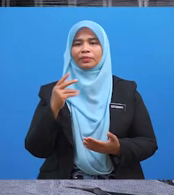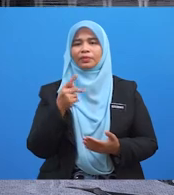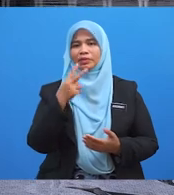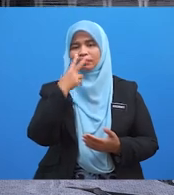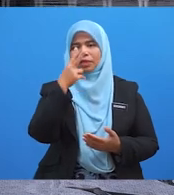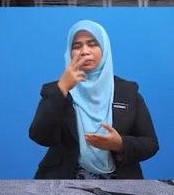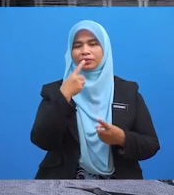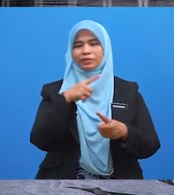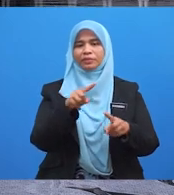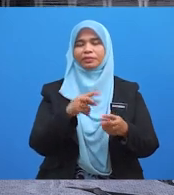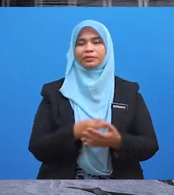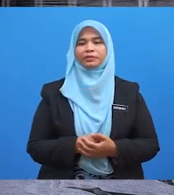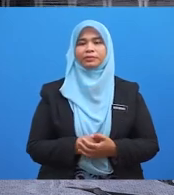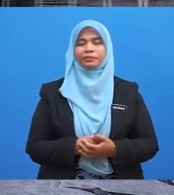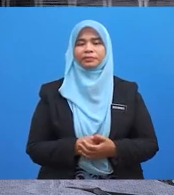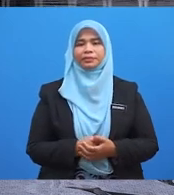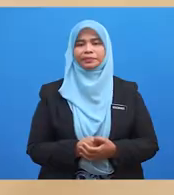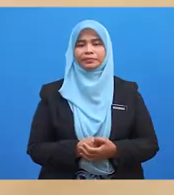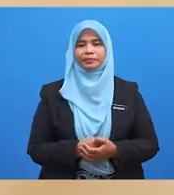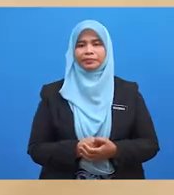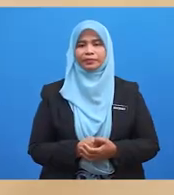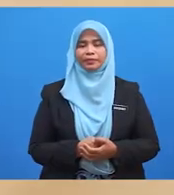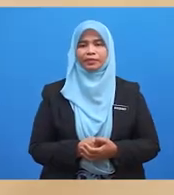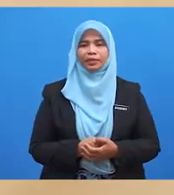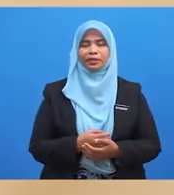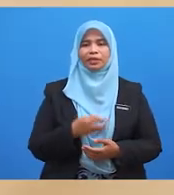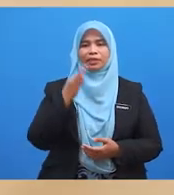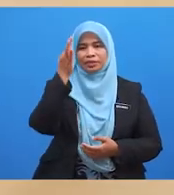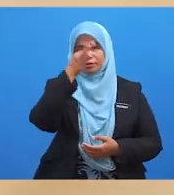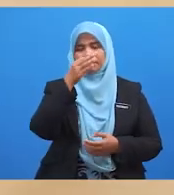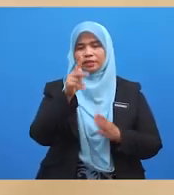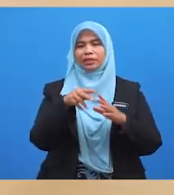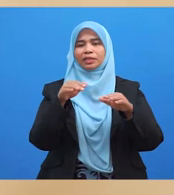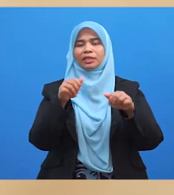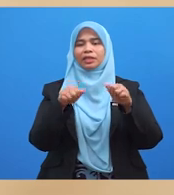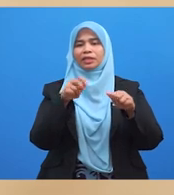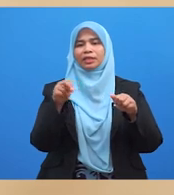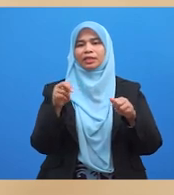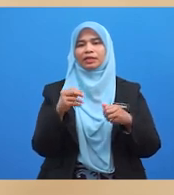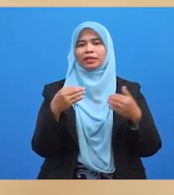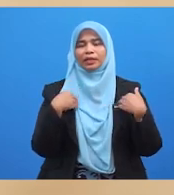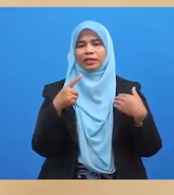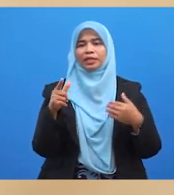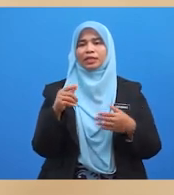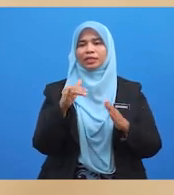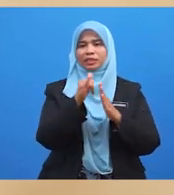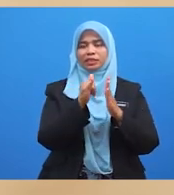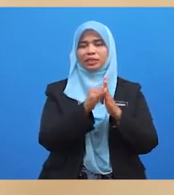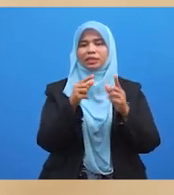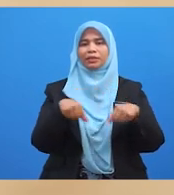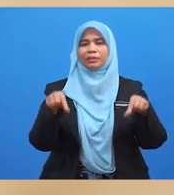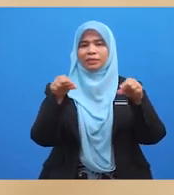semak jawapan. Jawapannya, sifat keadilan merupakan syarat penting dalam